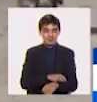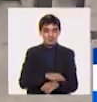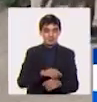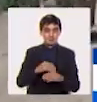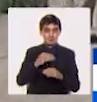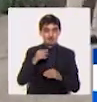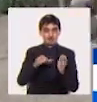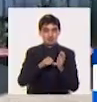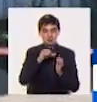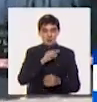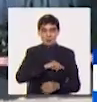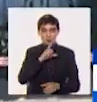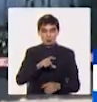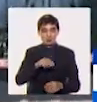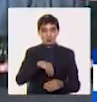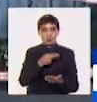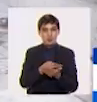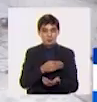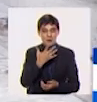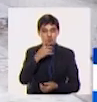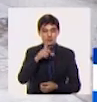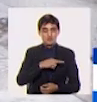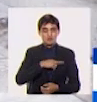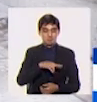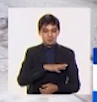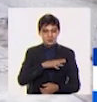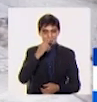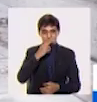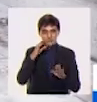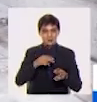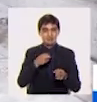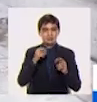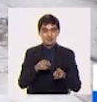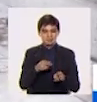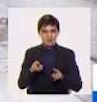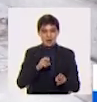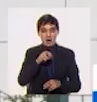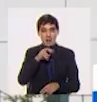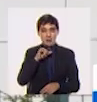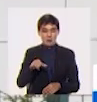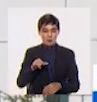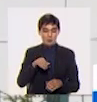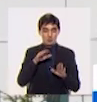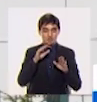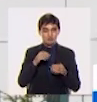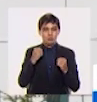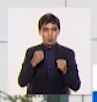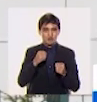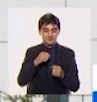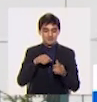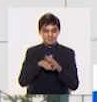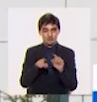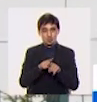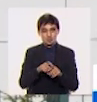6 жұмысшы құлап кетіп, бесеуі қайтыс болған еді. Нұрсұлтандағы коньки тебуге арналған Алау спорт сарайы да қазір сауатты басқара